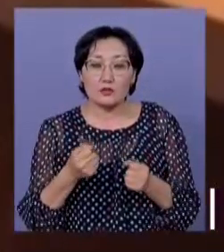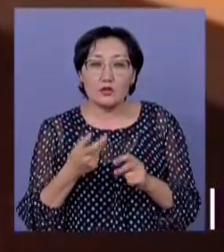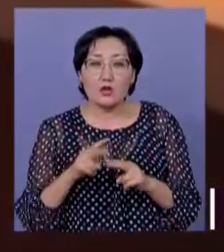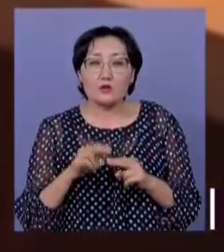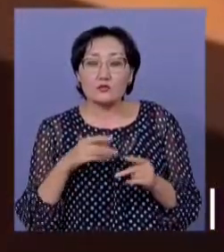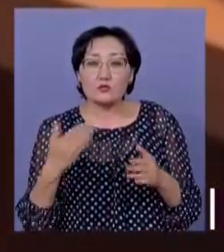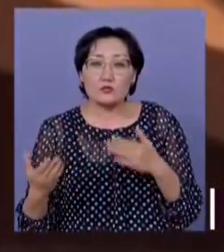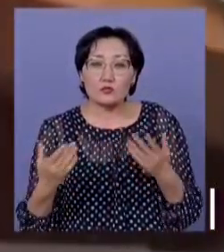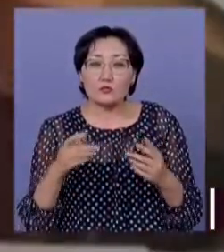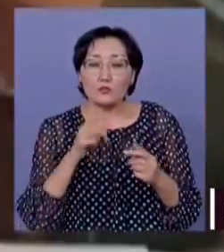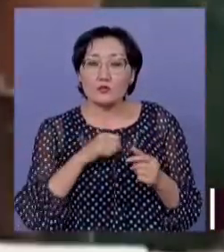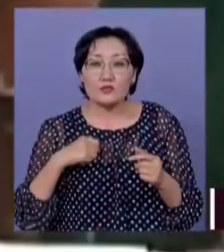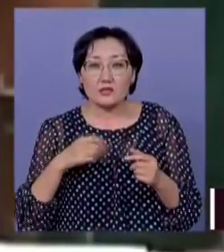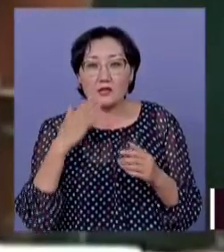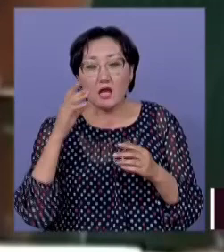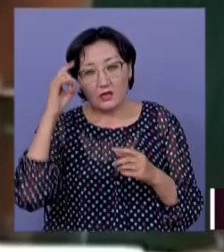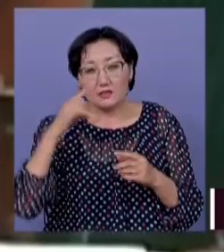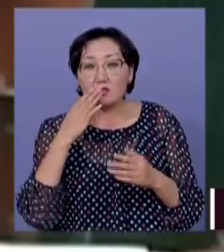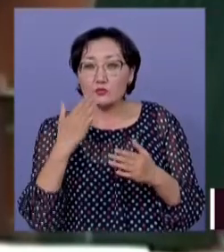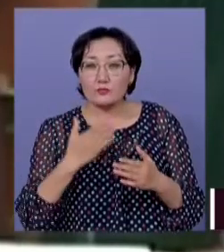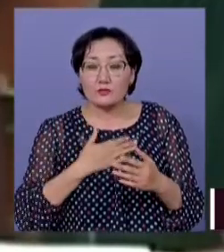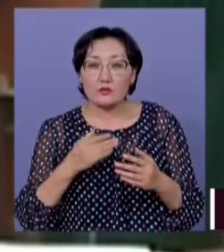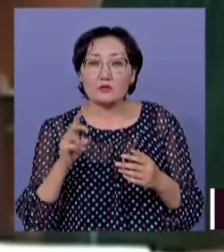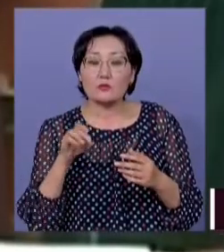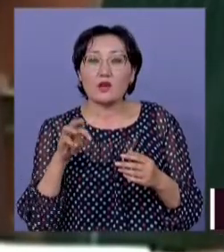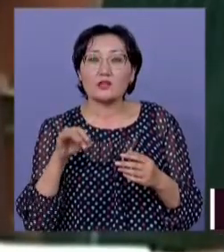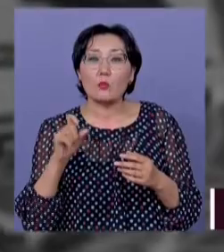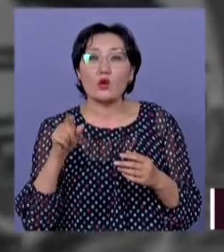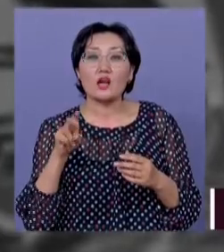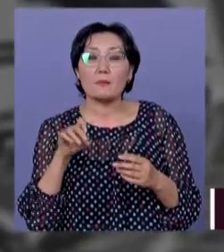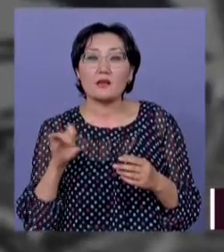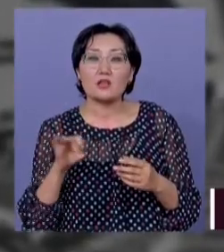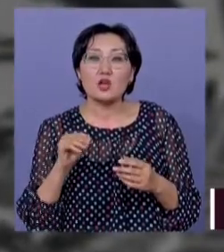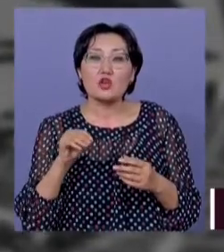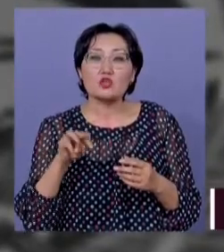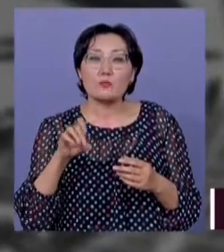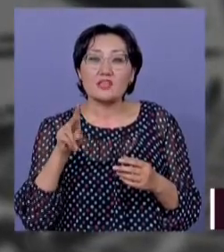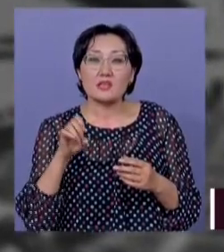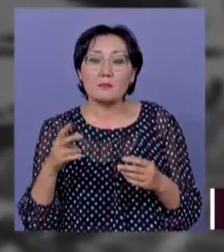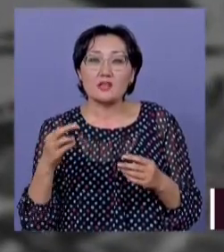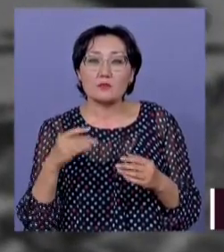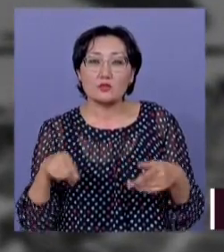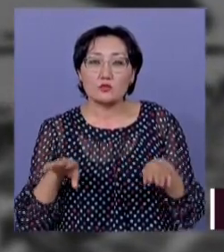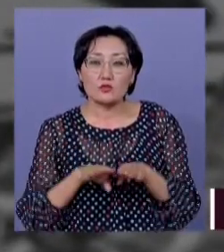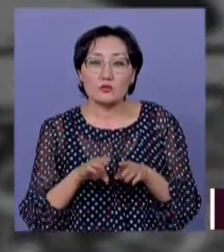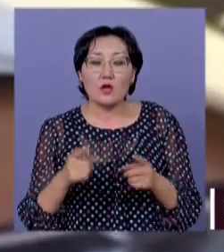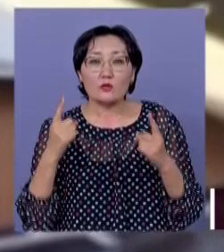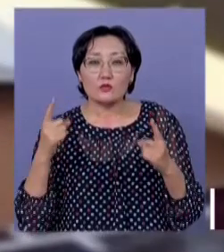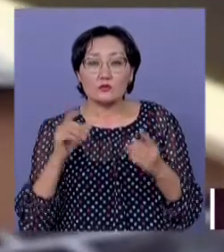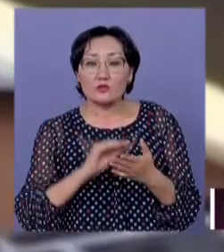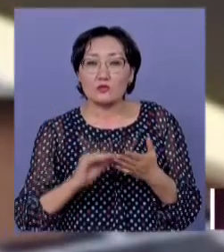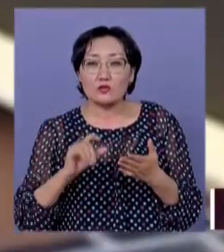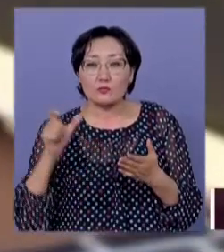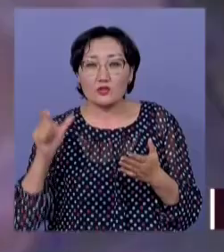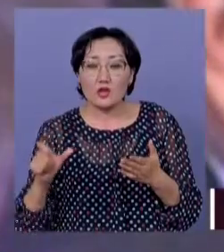жан-жағына өзі секілді ұлтжанды жастарды жинайды. Қадыр Мырзалиев, Мұқағали Мақатаев, Жұмекен Нәжімеденов сынды арқалы ақындардың отты